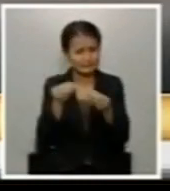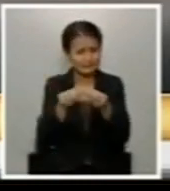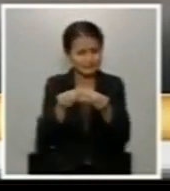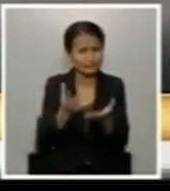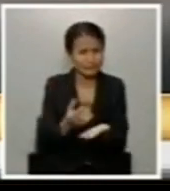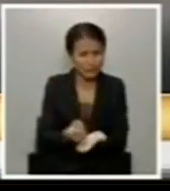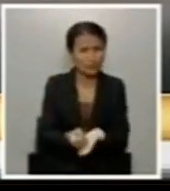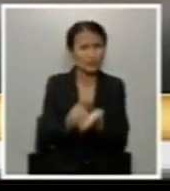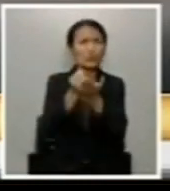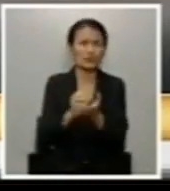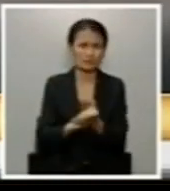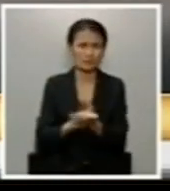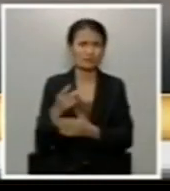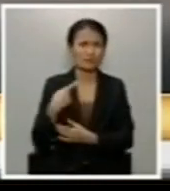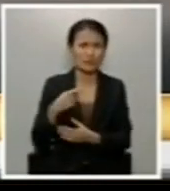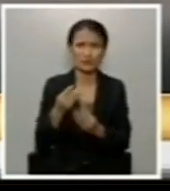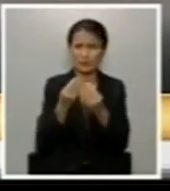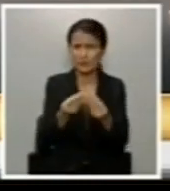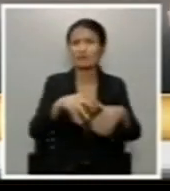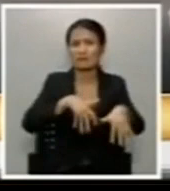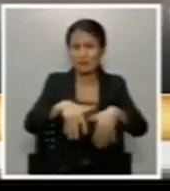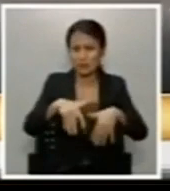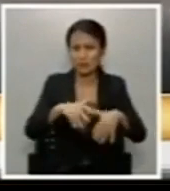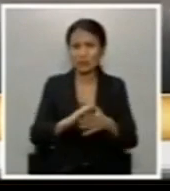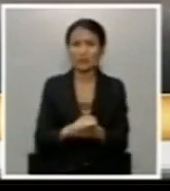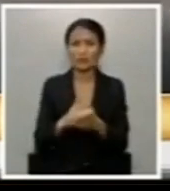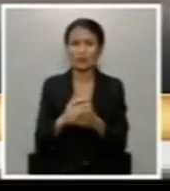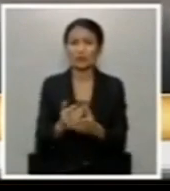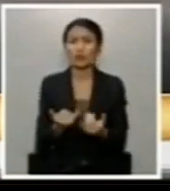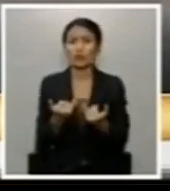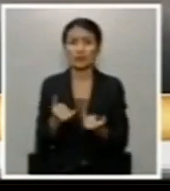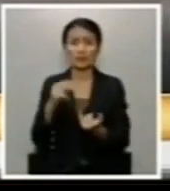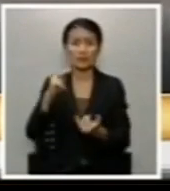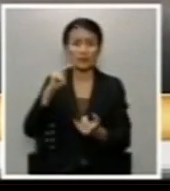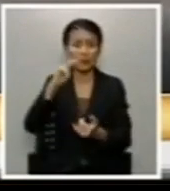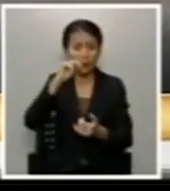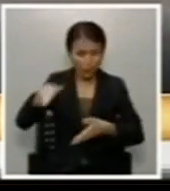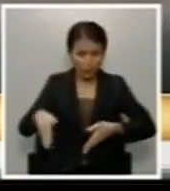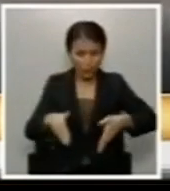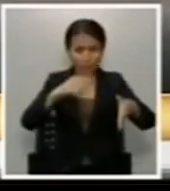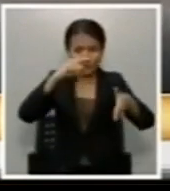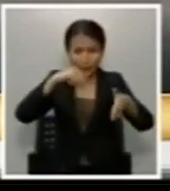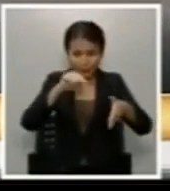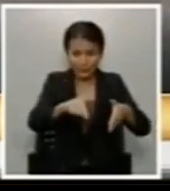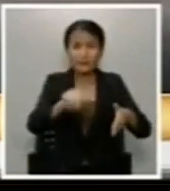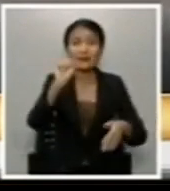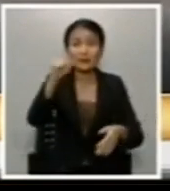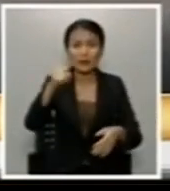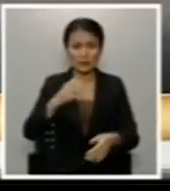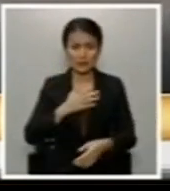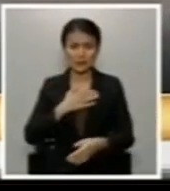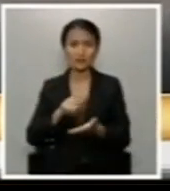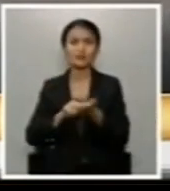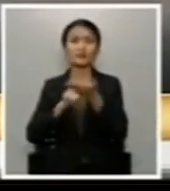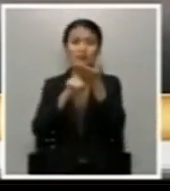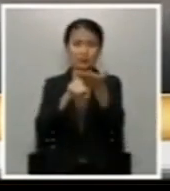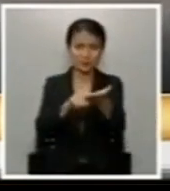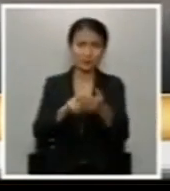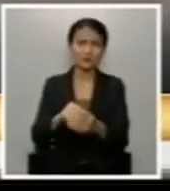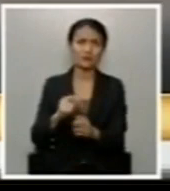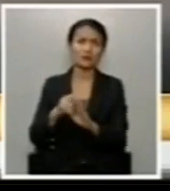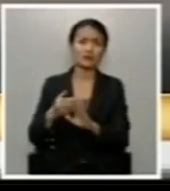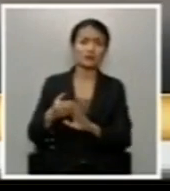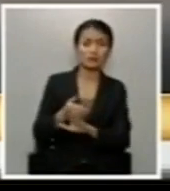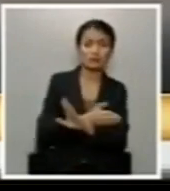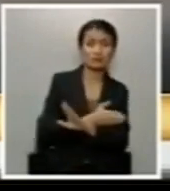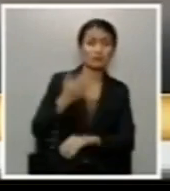นอีกเรื่องนึงที่จะขอคือว่าระหว่างที่เราศึกษาคลองไทยค่ะท่านประธานดิฉันขอเสนอวาระที่พรรคประชาธิปัตย์เคยคุยกับประช